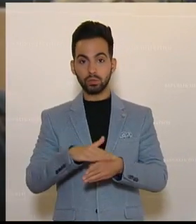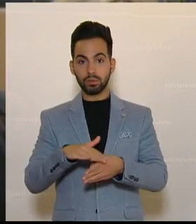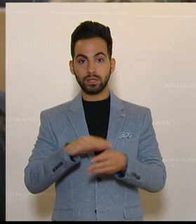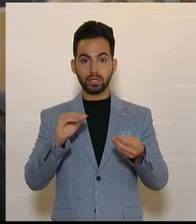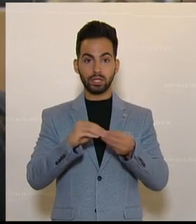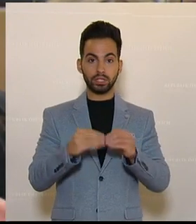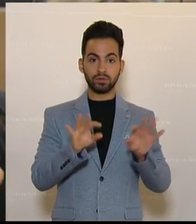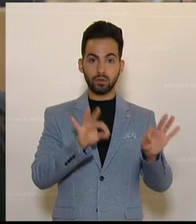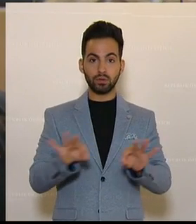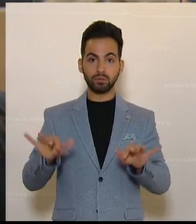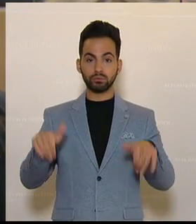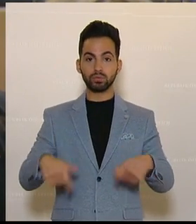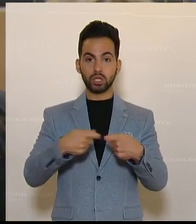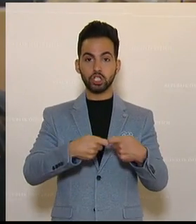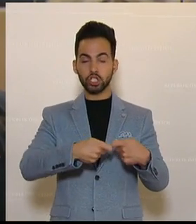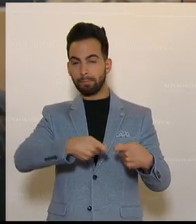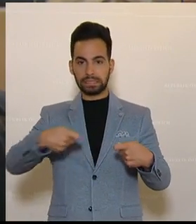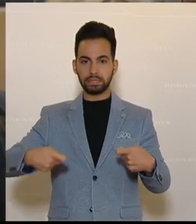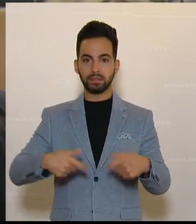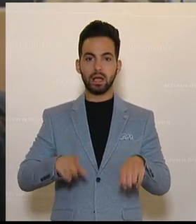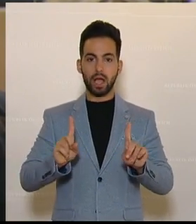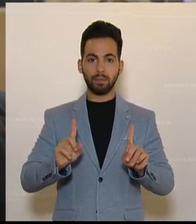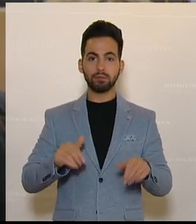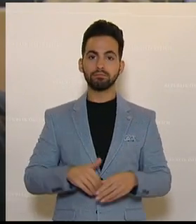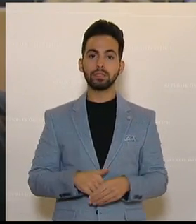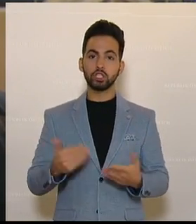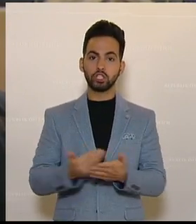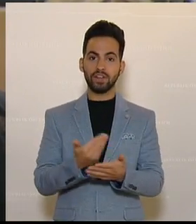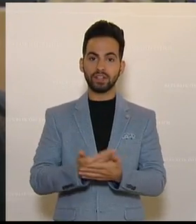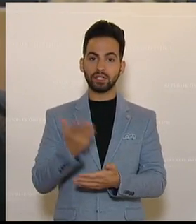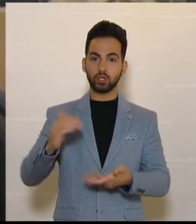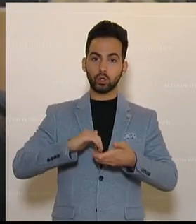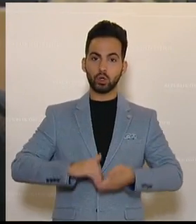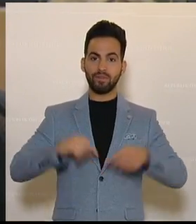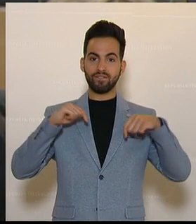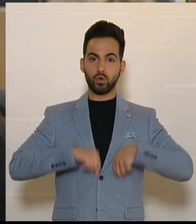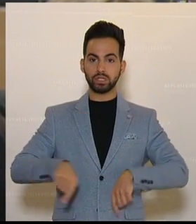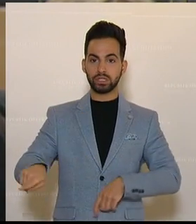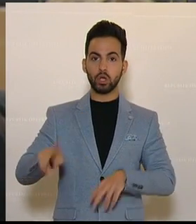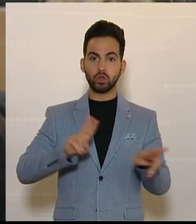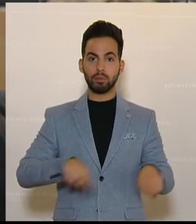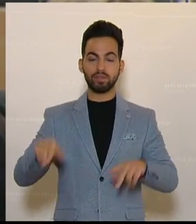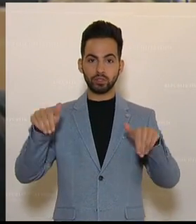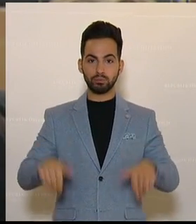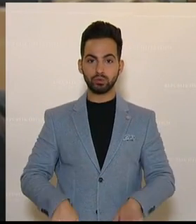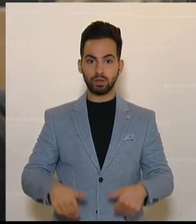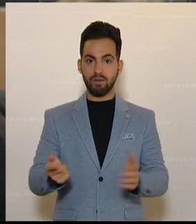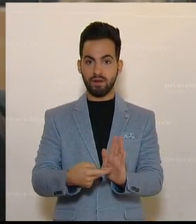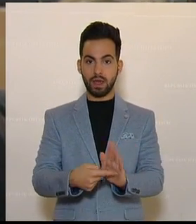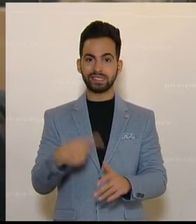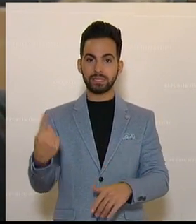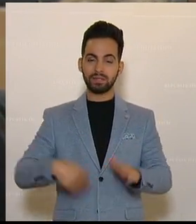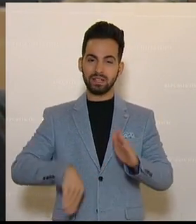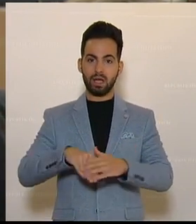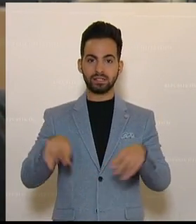die Geschäftsordnung da strapazieren muss. Aber man müsste eigentlich von einem stellvertretenden Clubvorsitzenden verlangen können, dass er die ganze Wahrheit ans